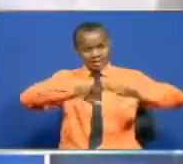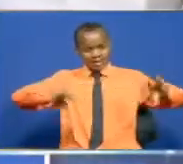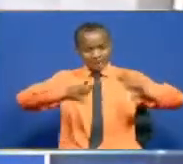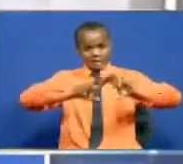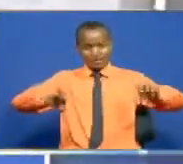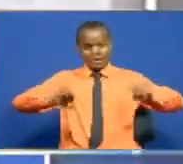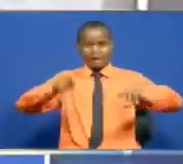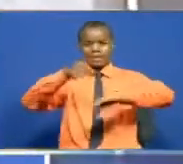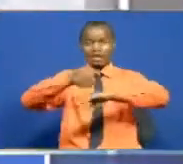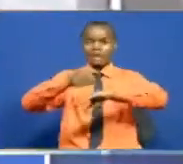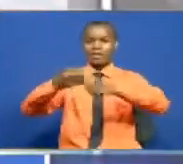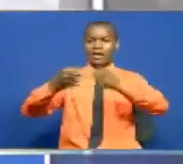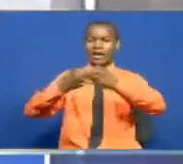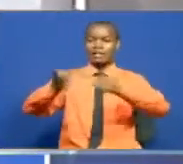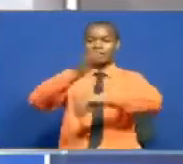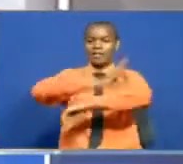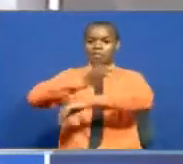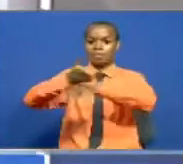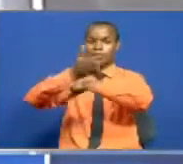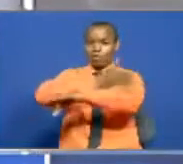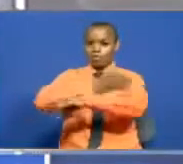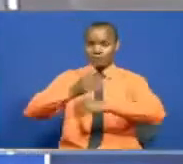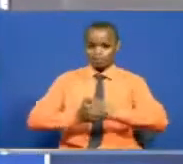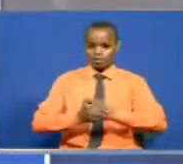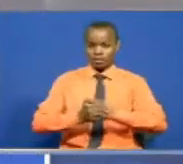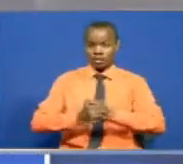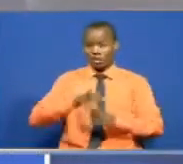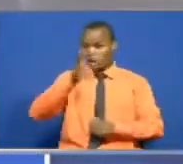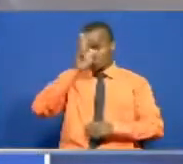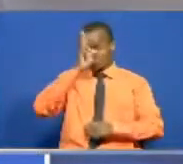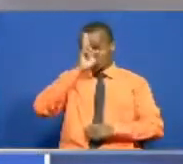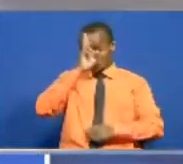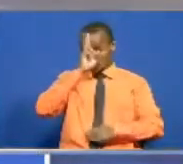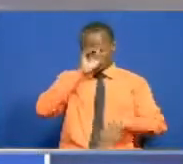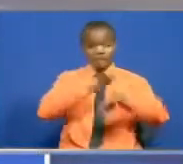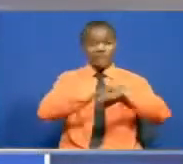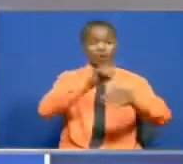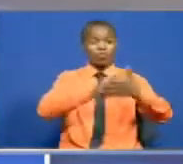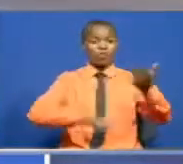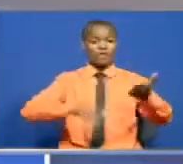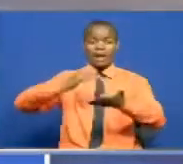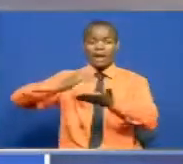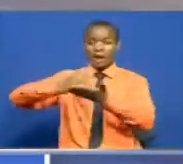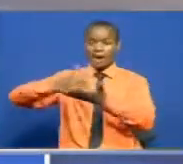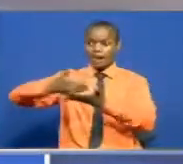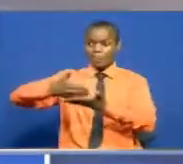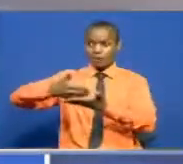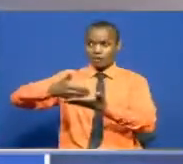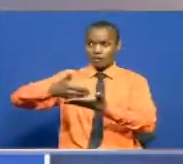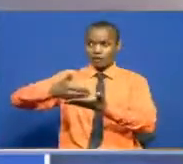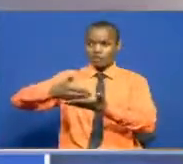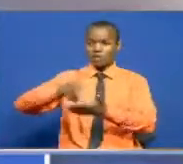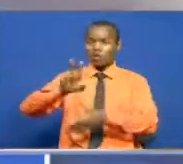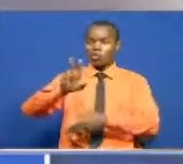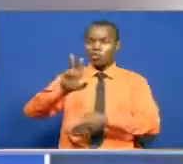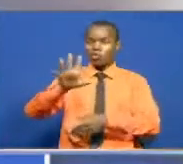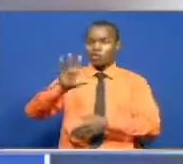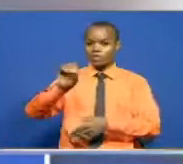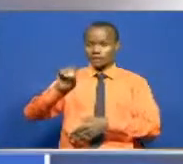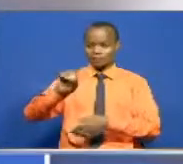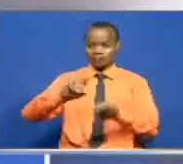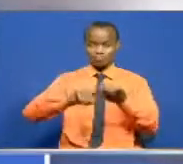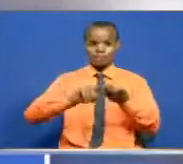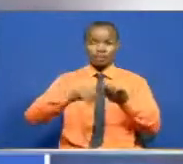muda wa siku 8 zilizopita, maafisa wa polisi walipata vipakatalishi 250,